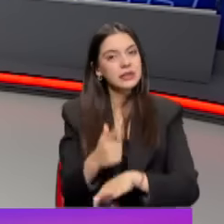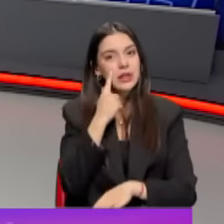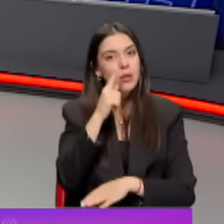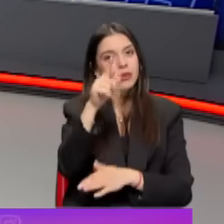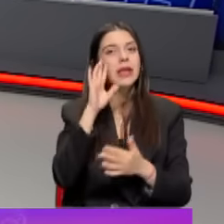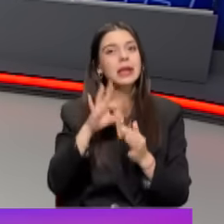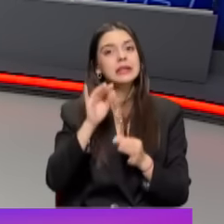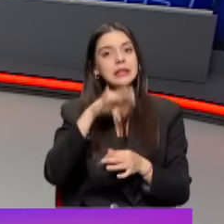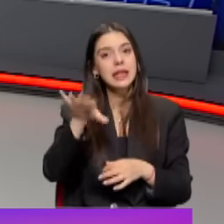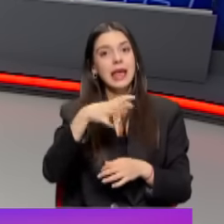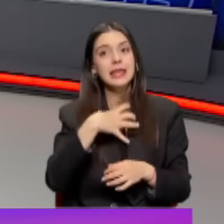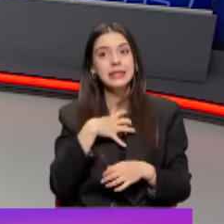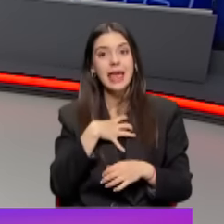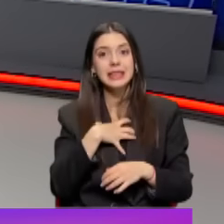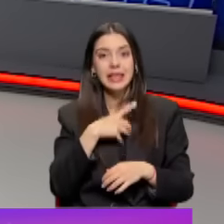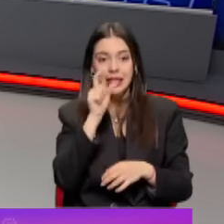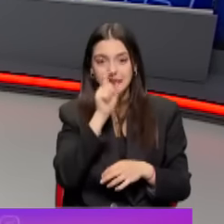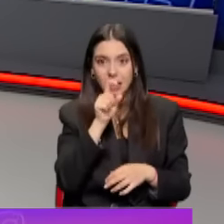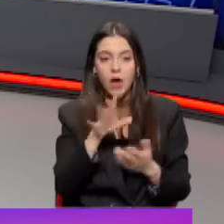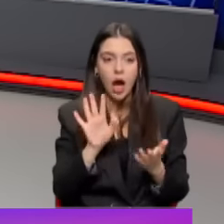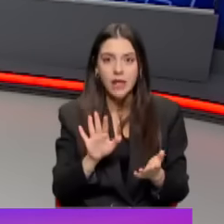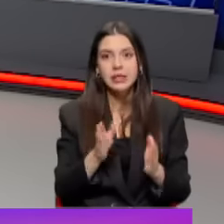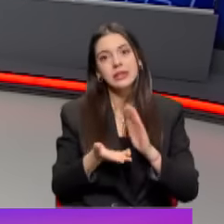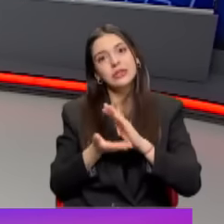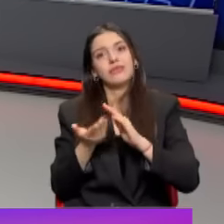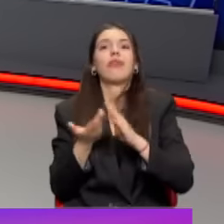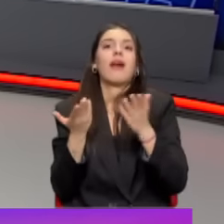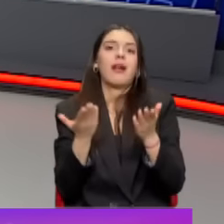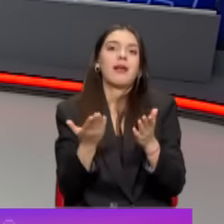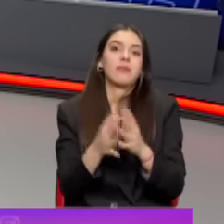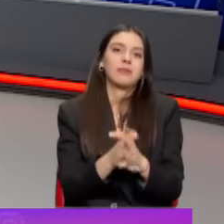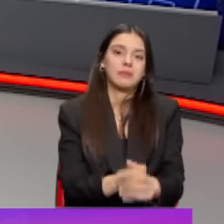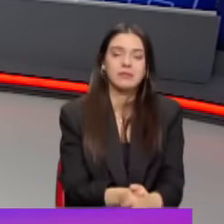insanları kendi tabutlar artık çıkaralım